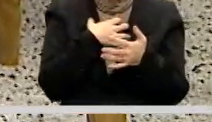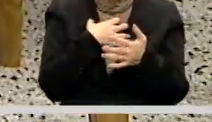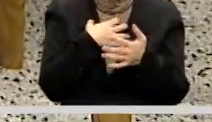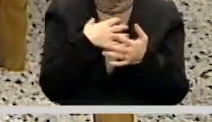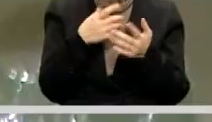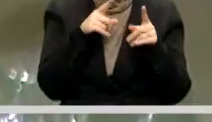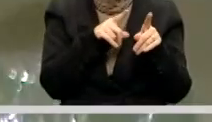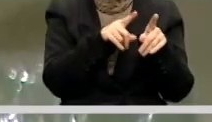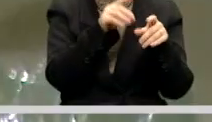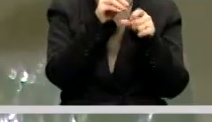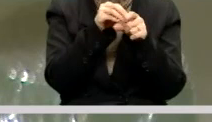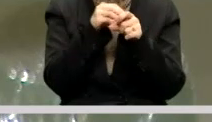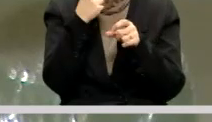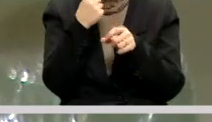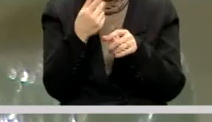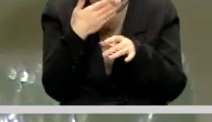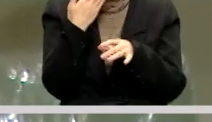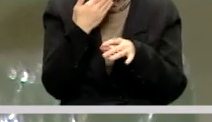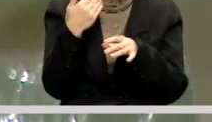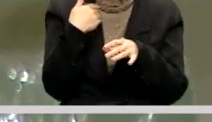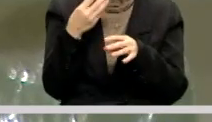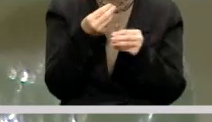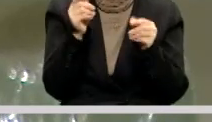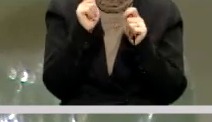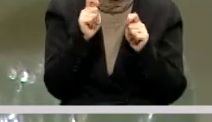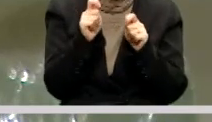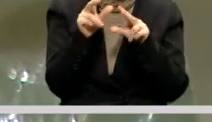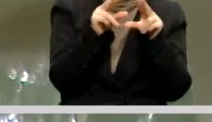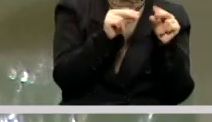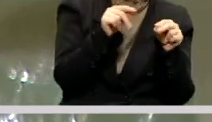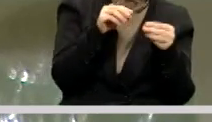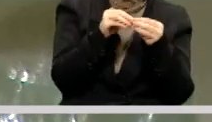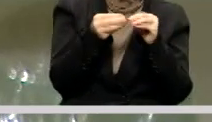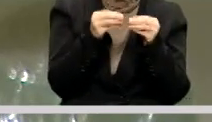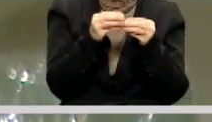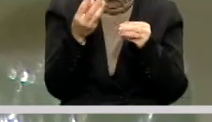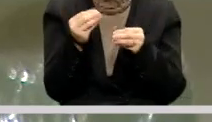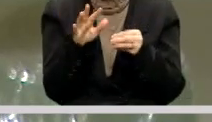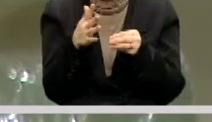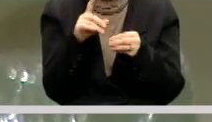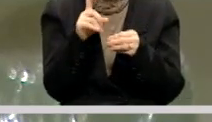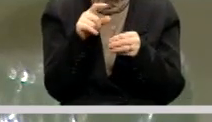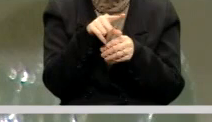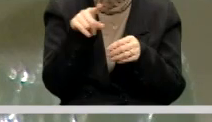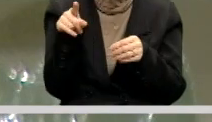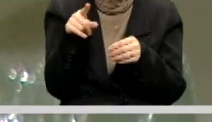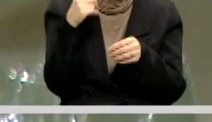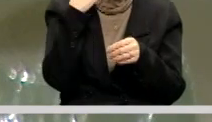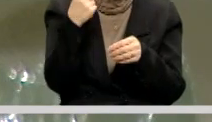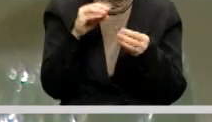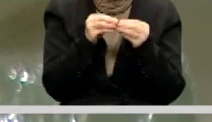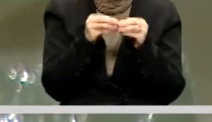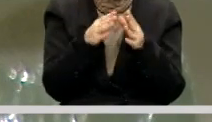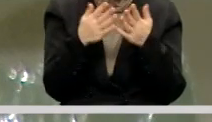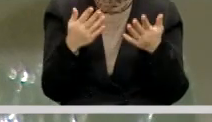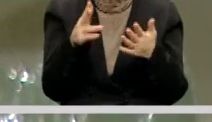ben zor uykuya dalıyorum, bunu mesela bir sıkıntı olarak görebiliyorum. Ama bu zoru tam nasıl tanımlıyorsunuz siz mesela alanınızda? Ya da 3 gün